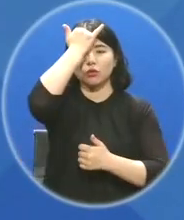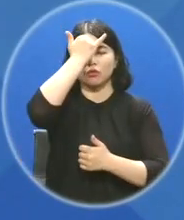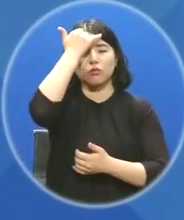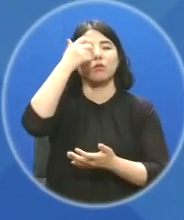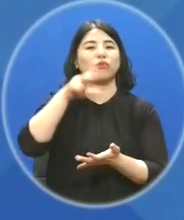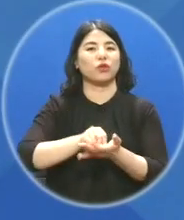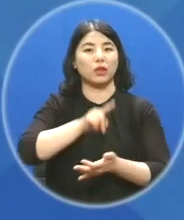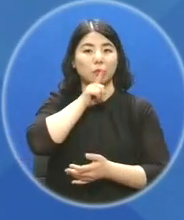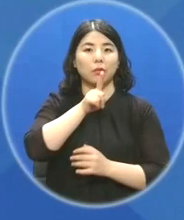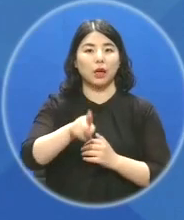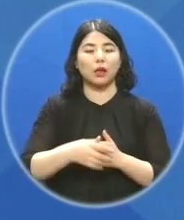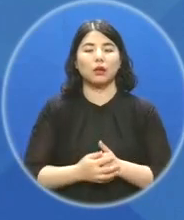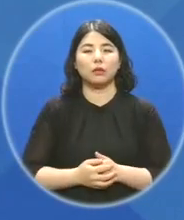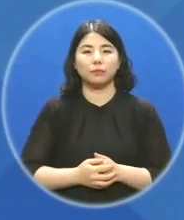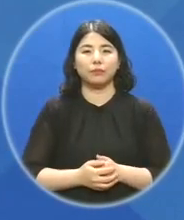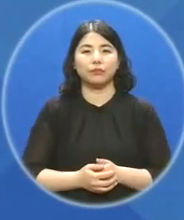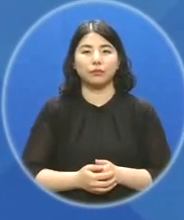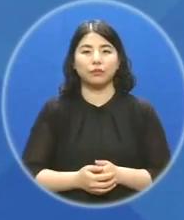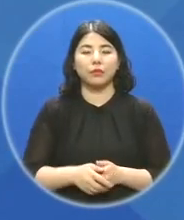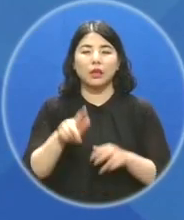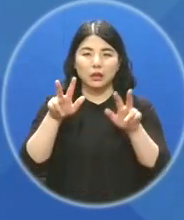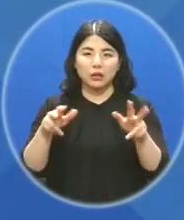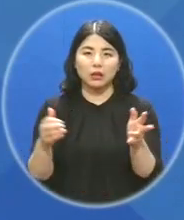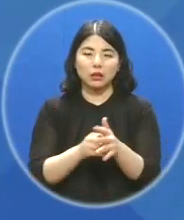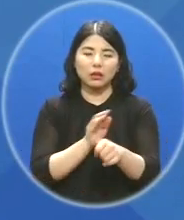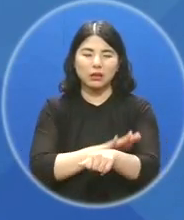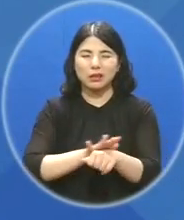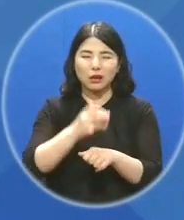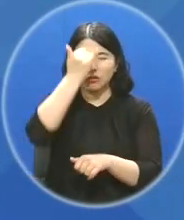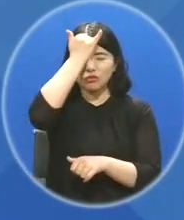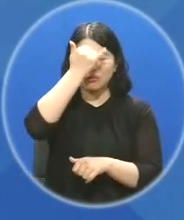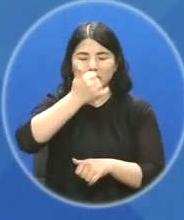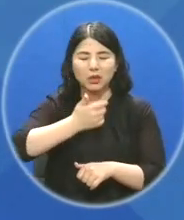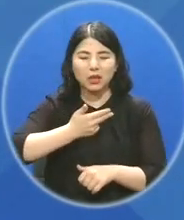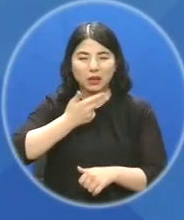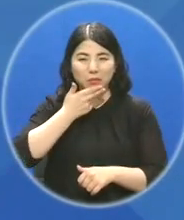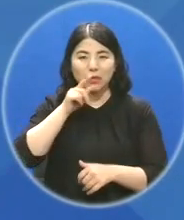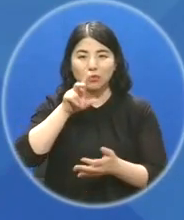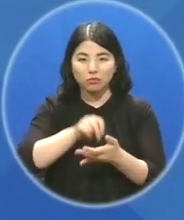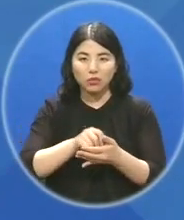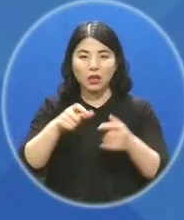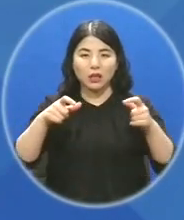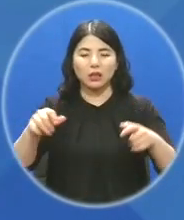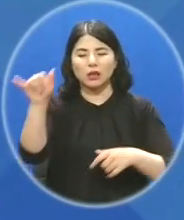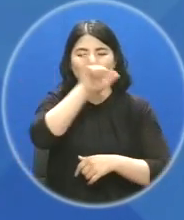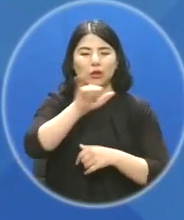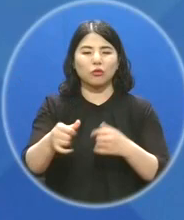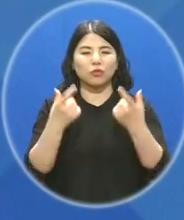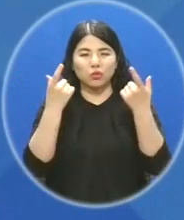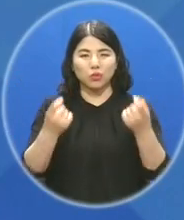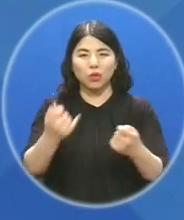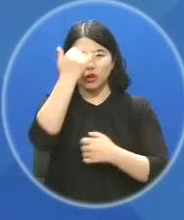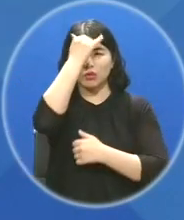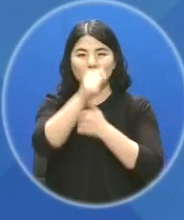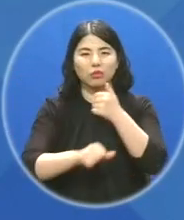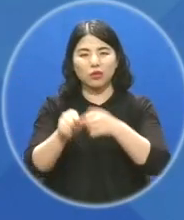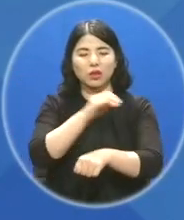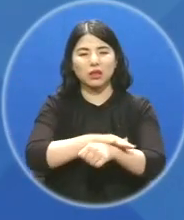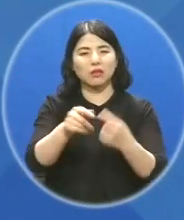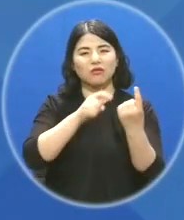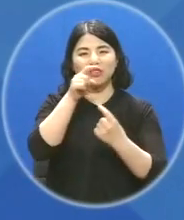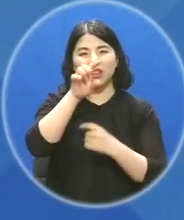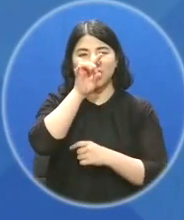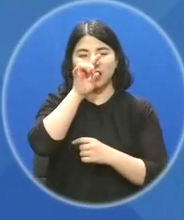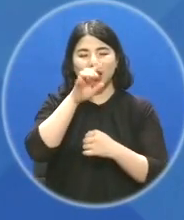문제라고 얘기하지 않았었습니까? 그런데 그동안 이게 잘 작동되지 않은 것은 지방의회, 전국 마찬가지로 윤리위원회가 잘 작동이 안